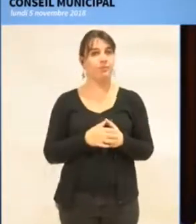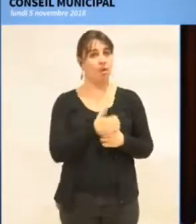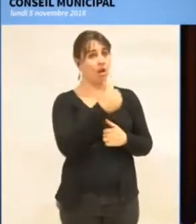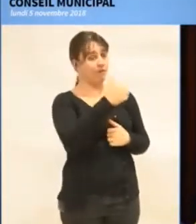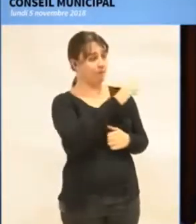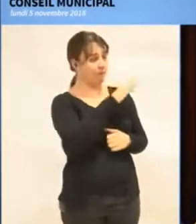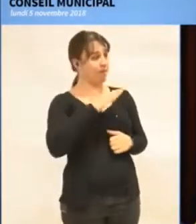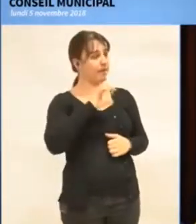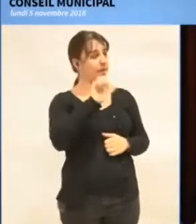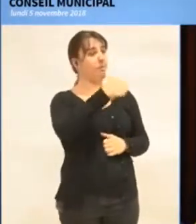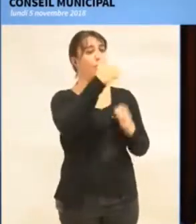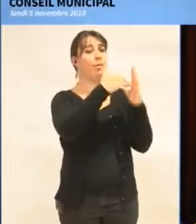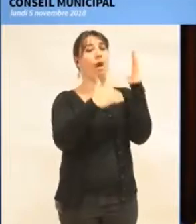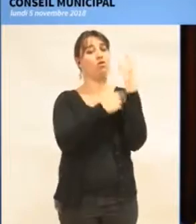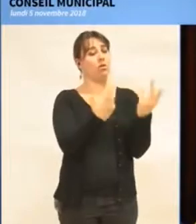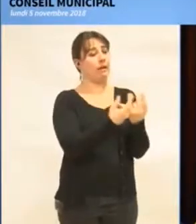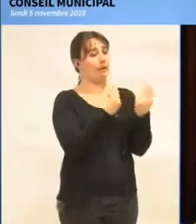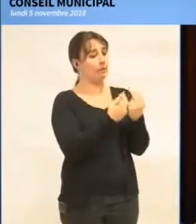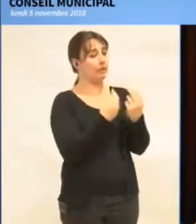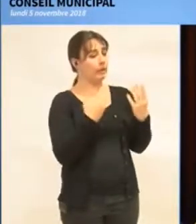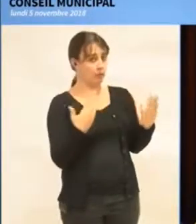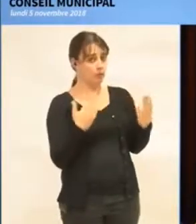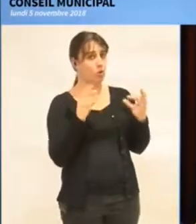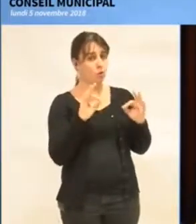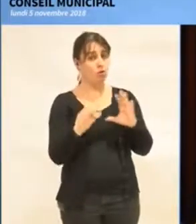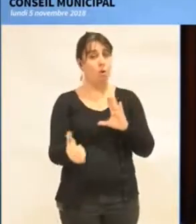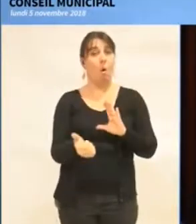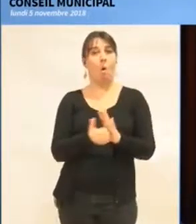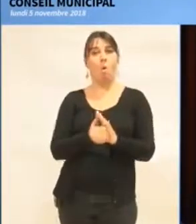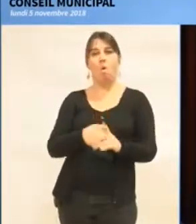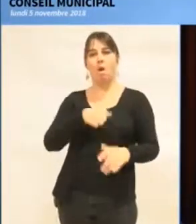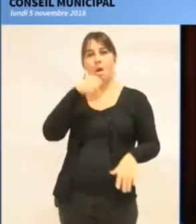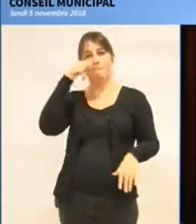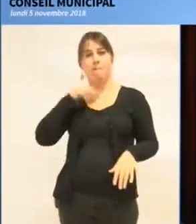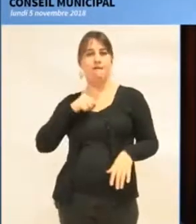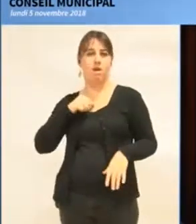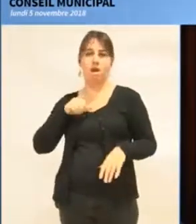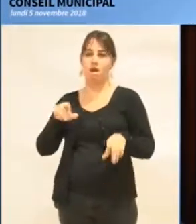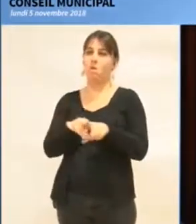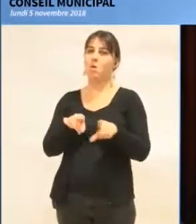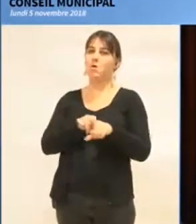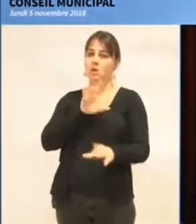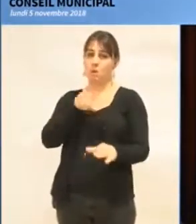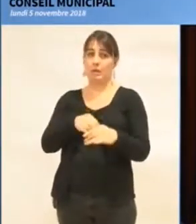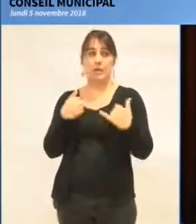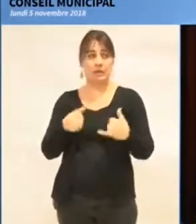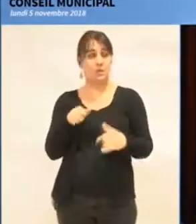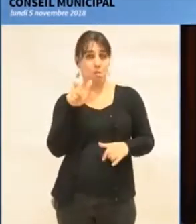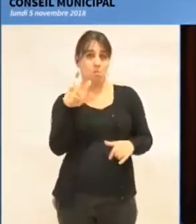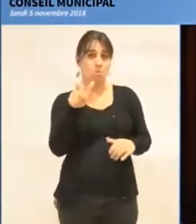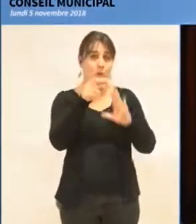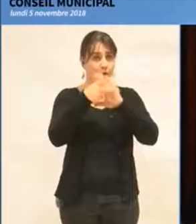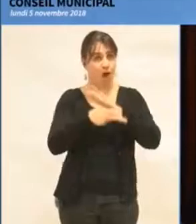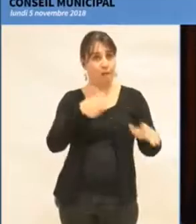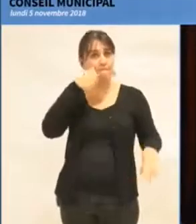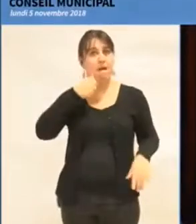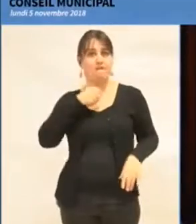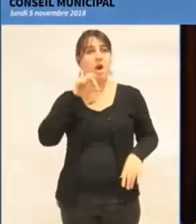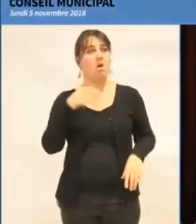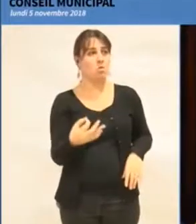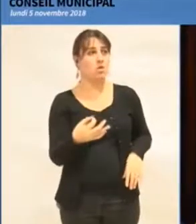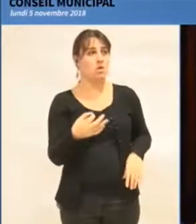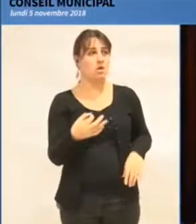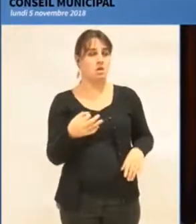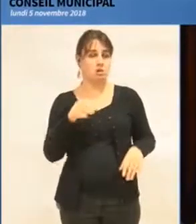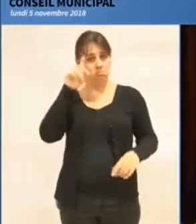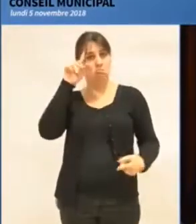fait, Madame la Première Adjointe, le rôle des mafias sur notre territoire, et j'utilise ce terme à dessein, qui depuis des